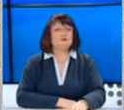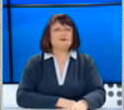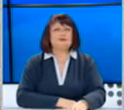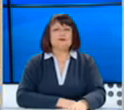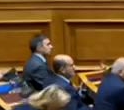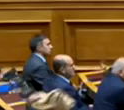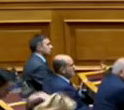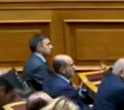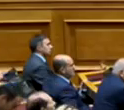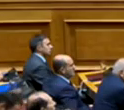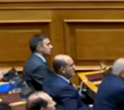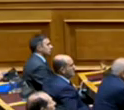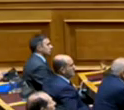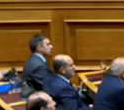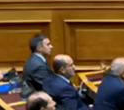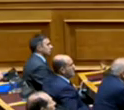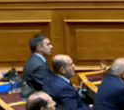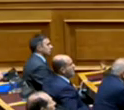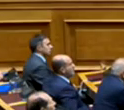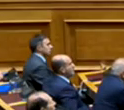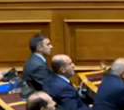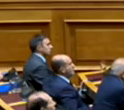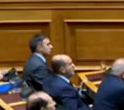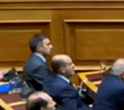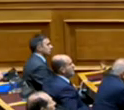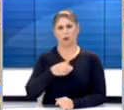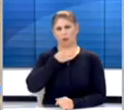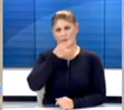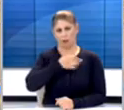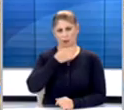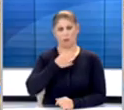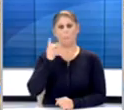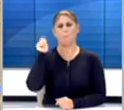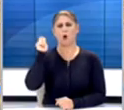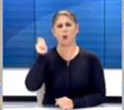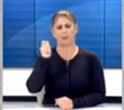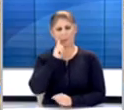με μια πολιτική παρατήρηση.